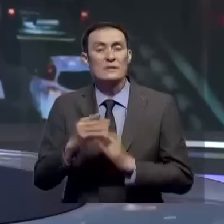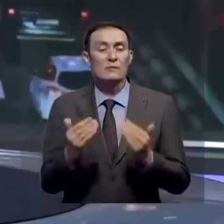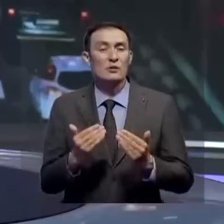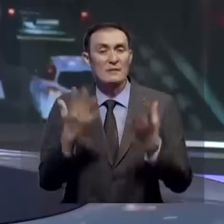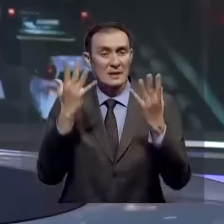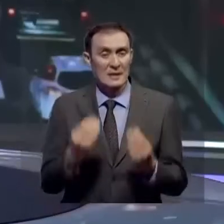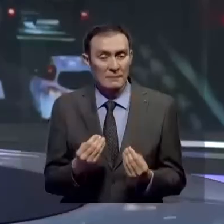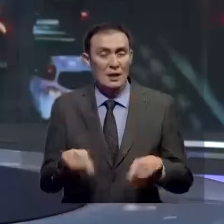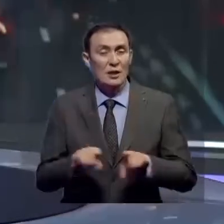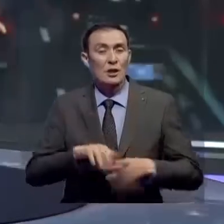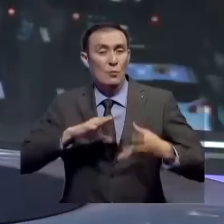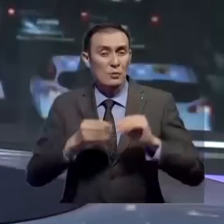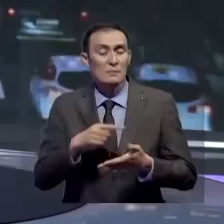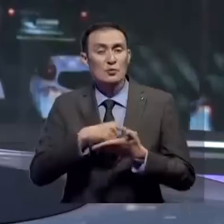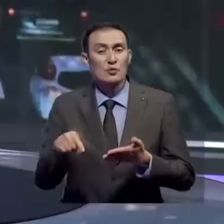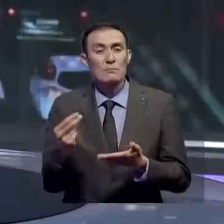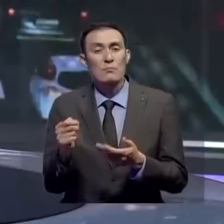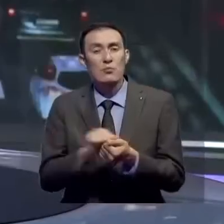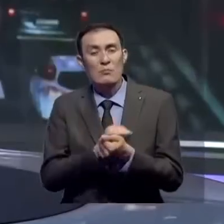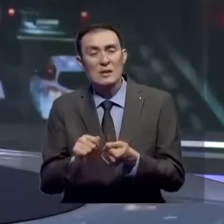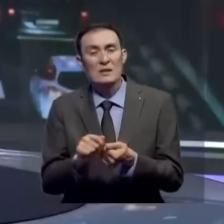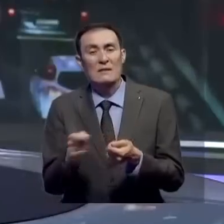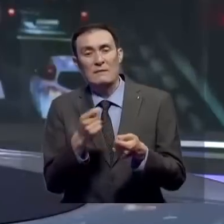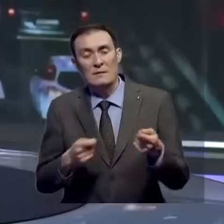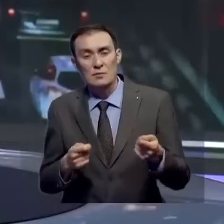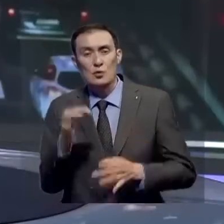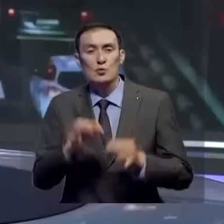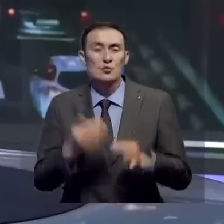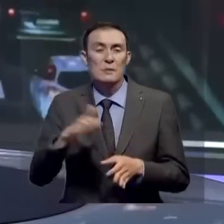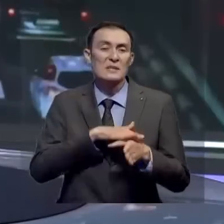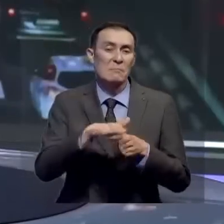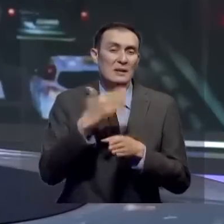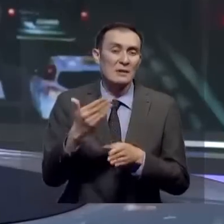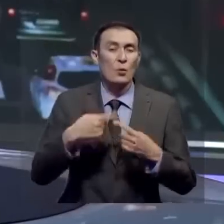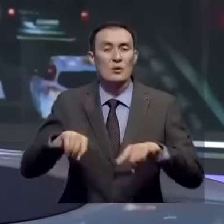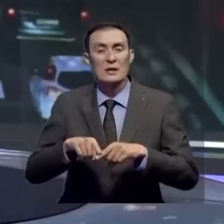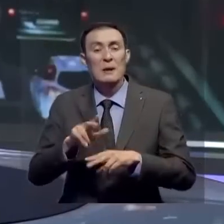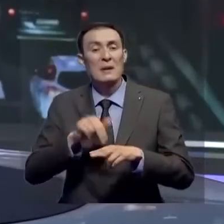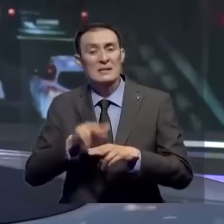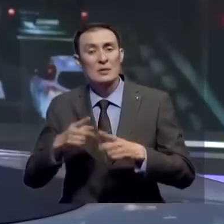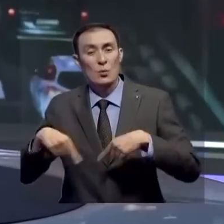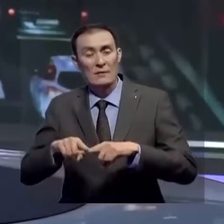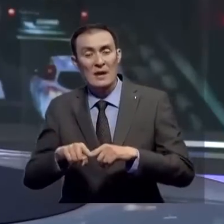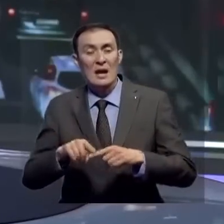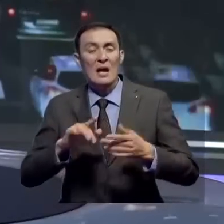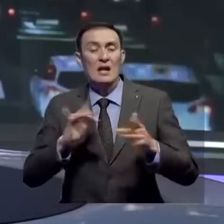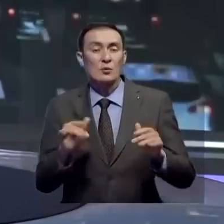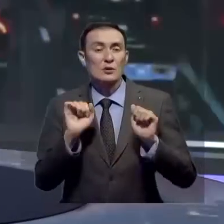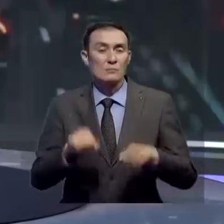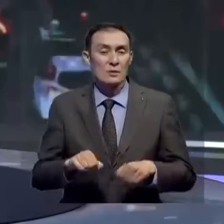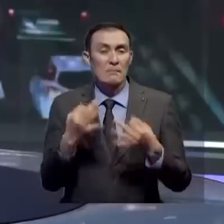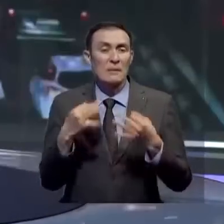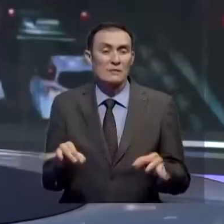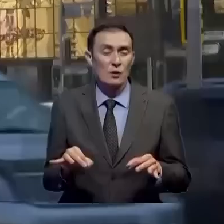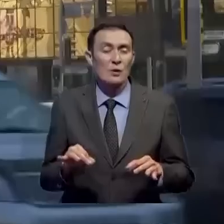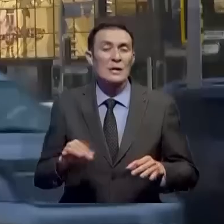силу сегодня. Таким образом, исключен бумажный документооборот между судебными исполнителями и органами внутренних дел. Электронный способ